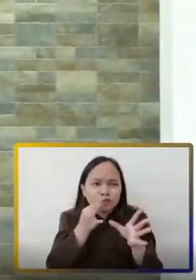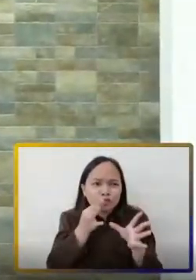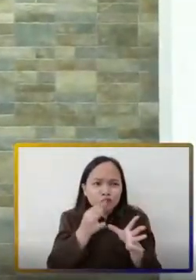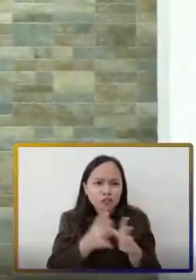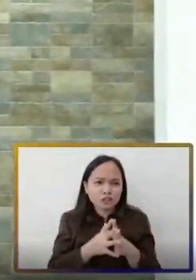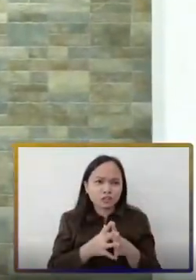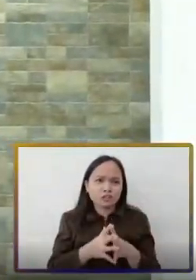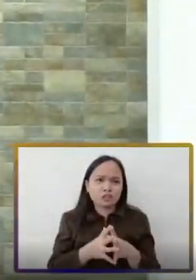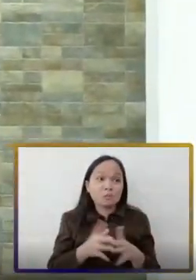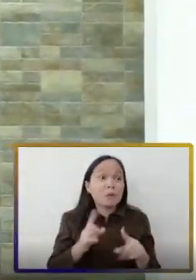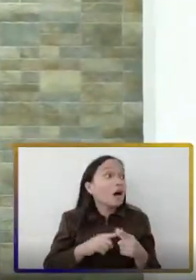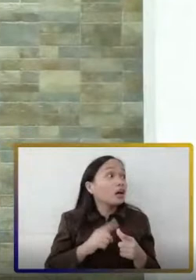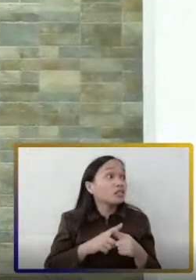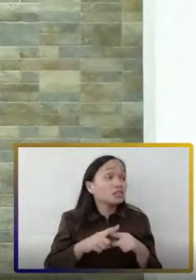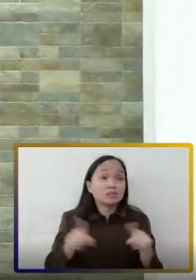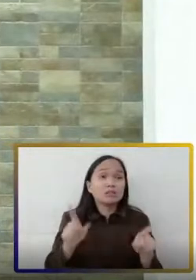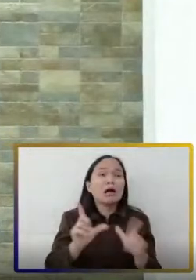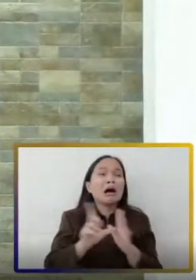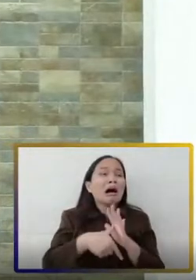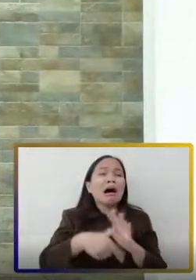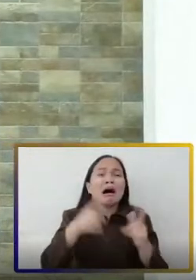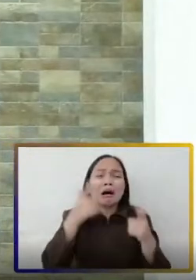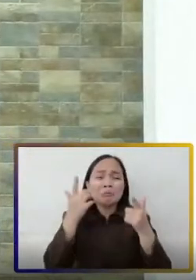Pero mga kapatid, bigla na lamang yun.